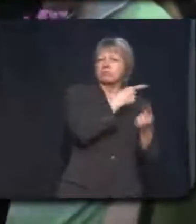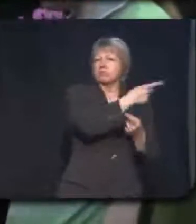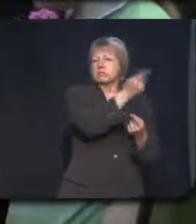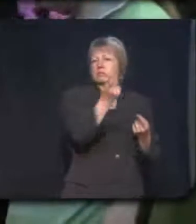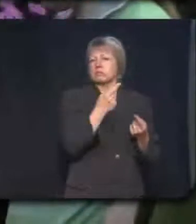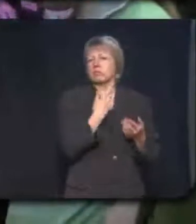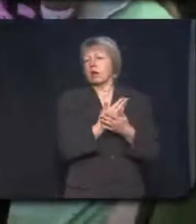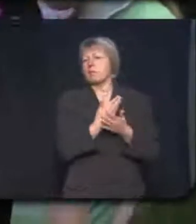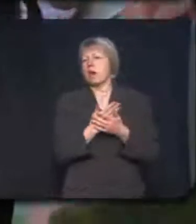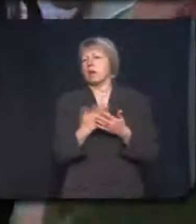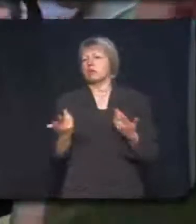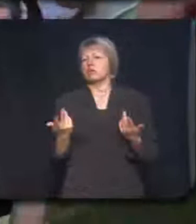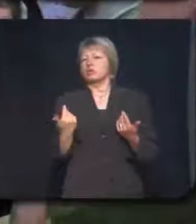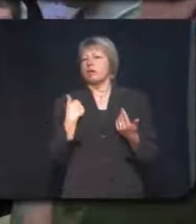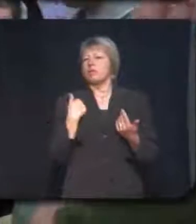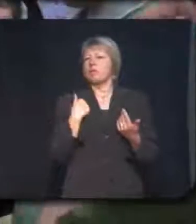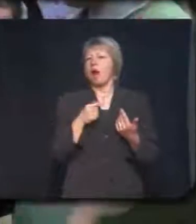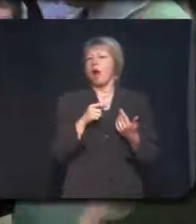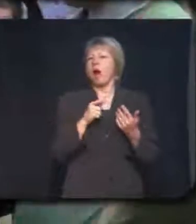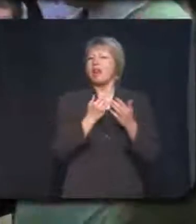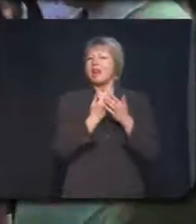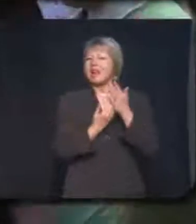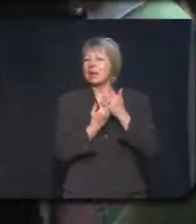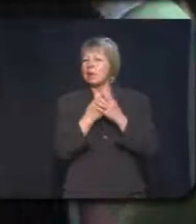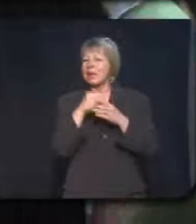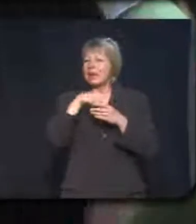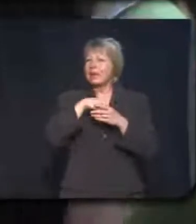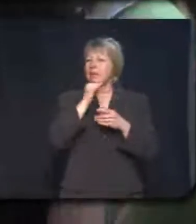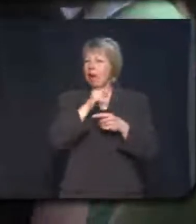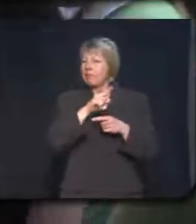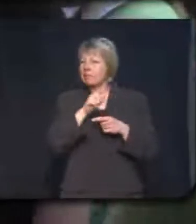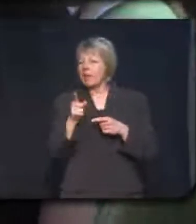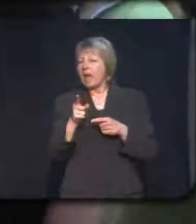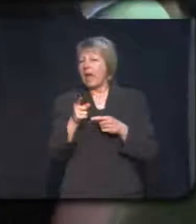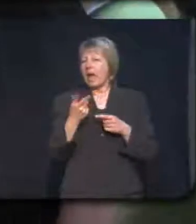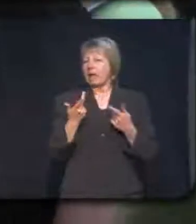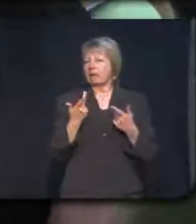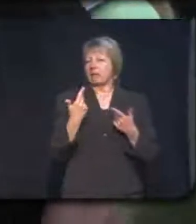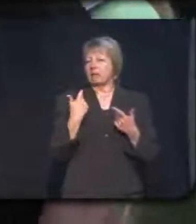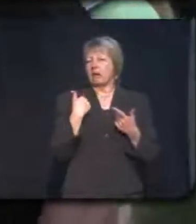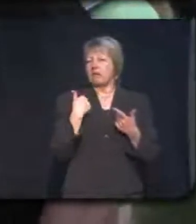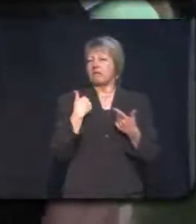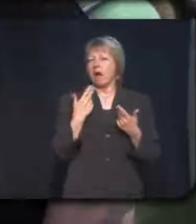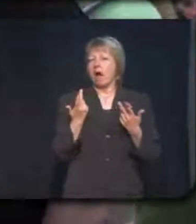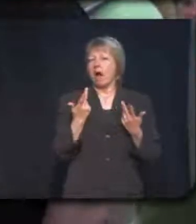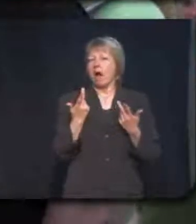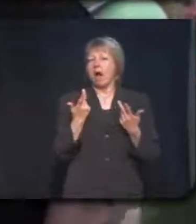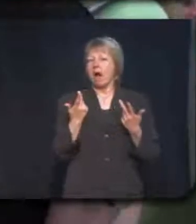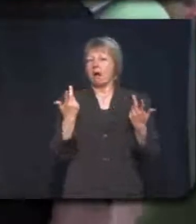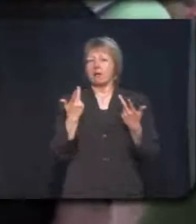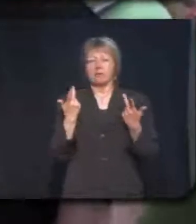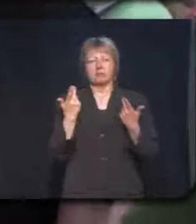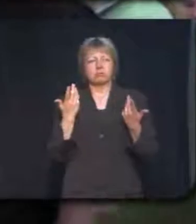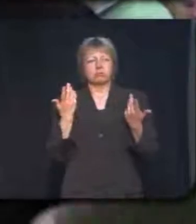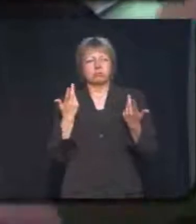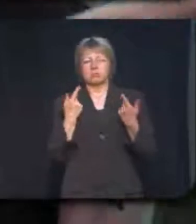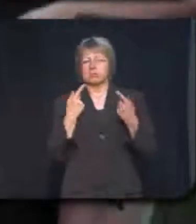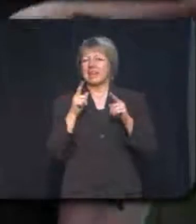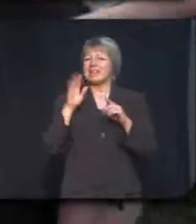es im Liquid ja nein war es in anderen Liquid du morecy oder ähnlichem Medien